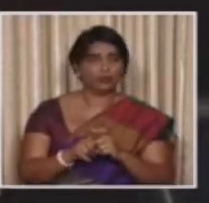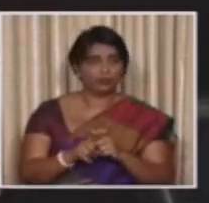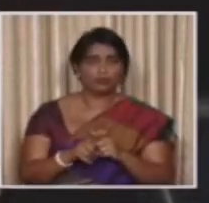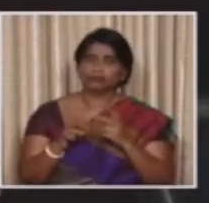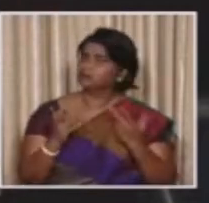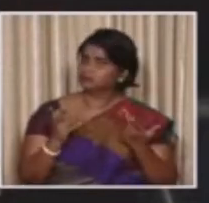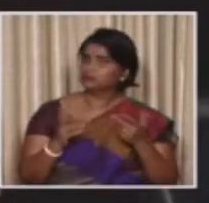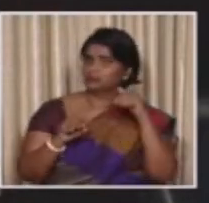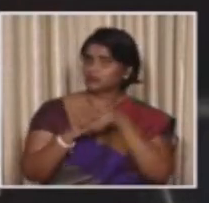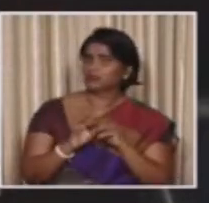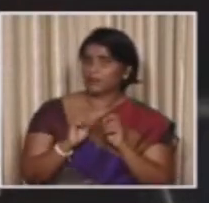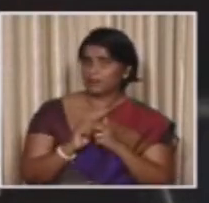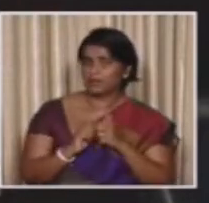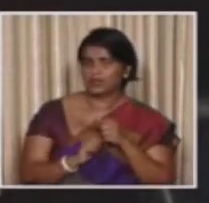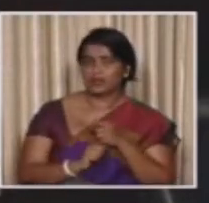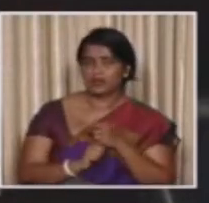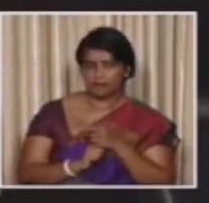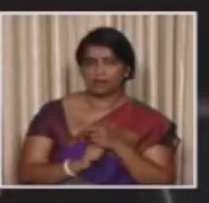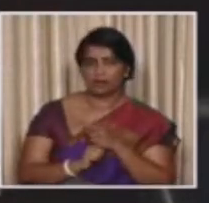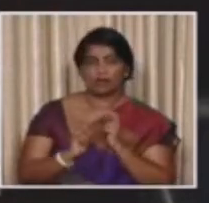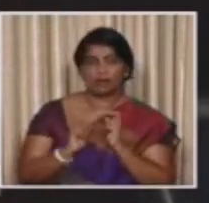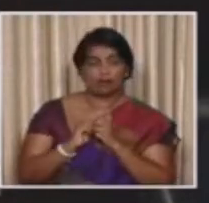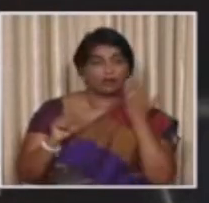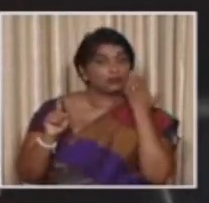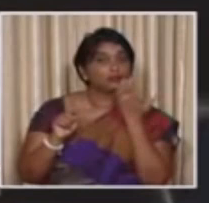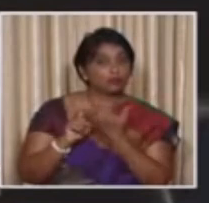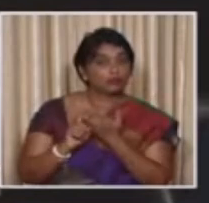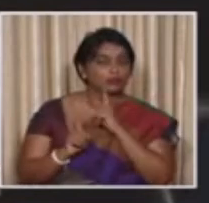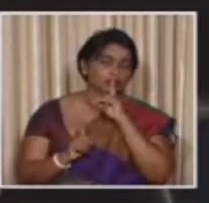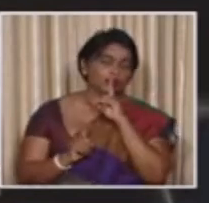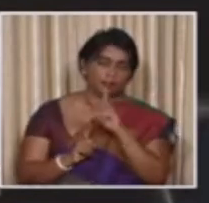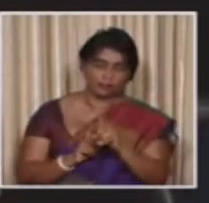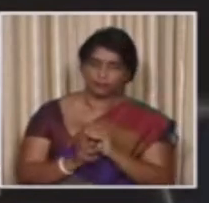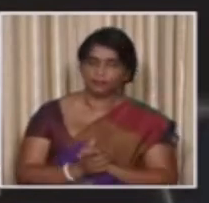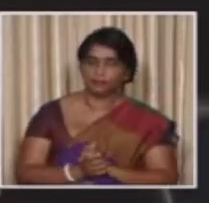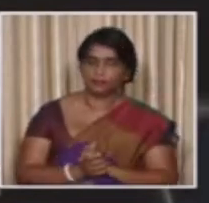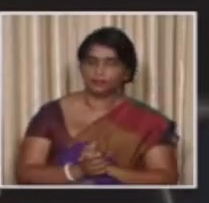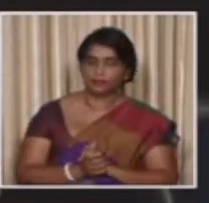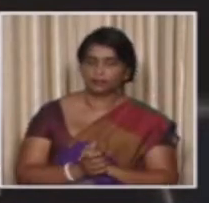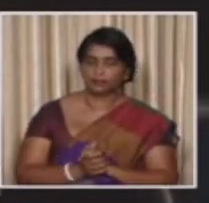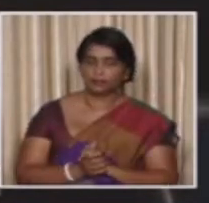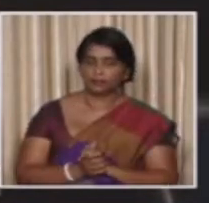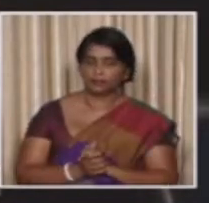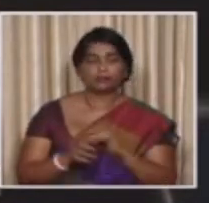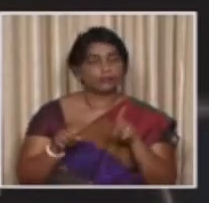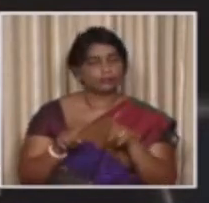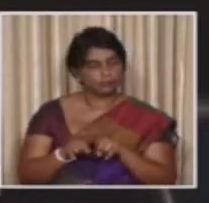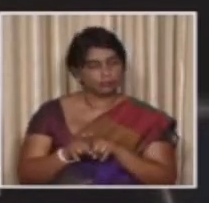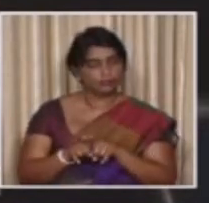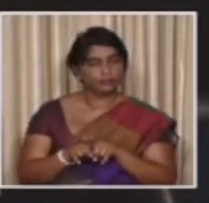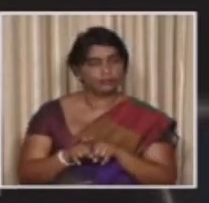මොන හරි ගැටලුවක් තියෙනවා. ඒ ගැටලුව ආමන්ත්‍රණය කරන්න ඕනේ කියලා කියන එකයි මං ඔබට යෝජනා කරන්නේ. ඒ වගේම